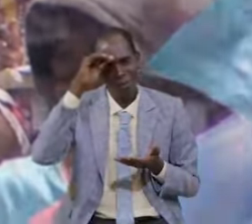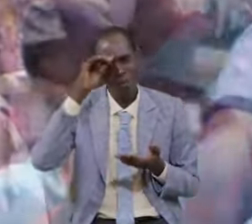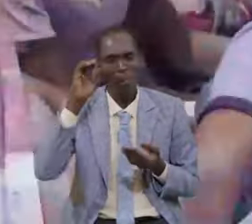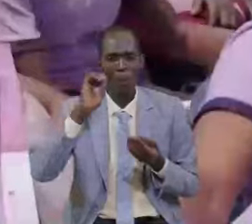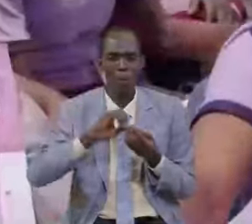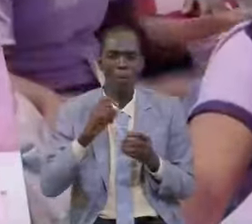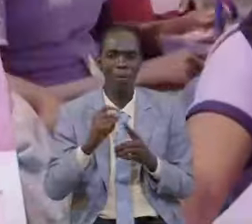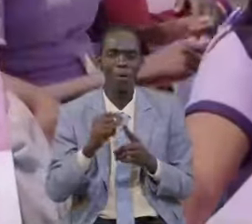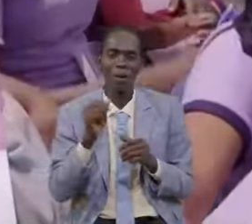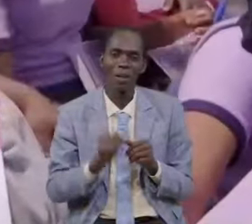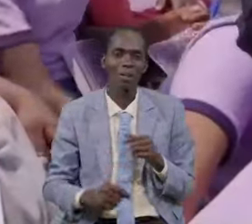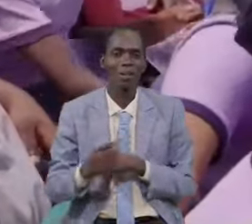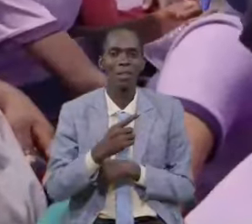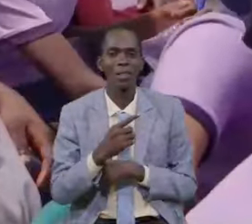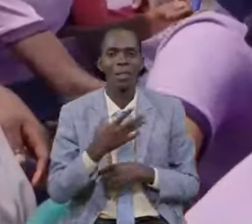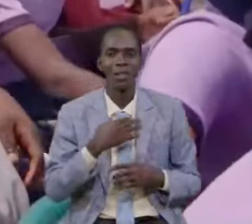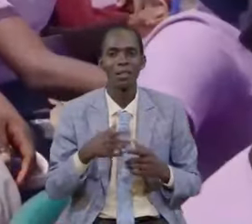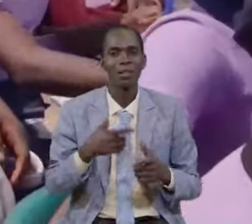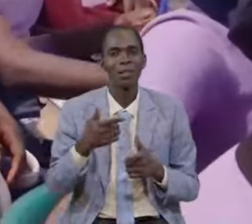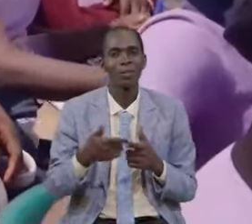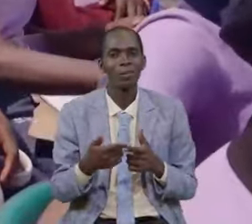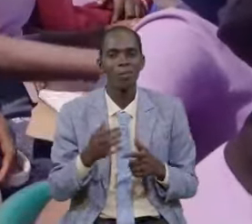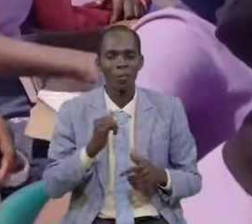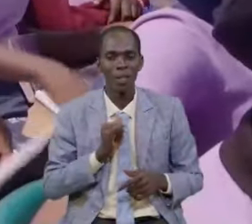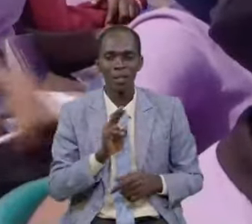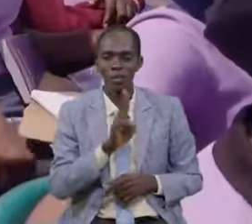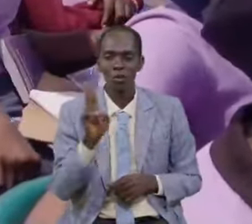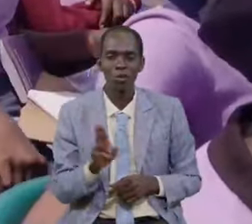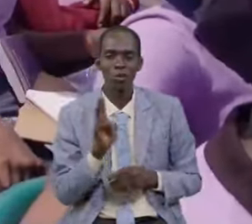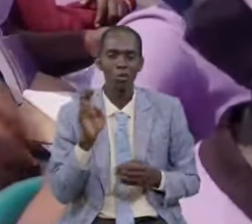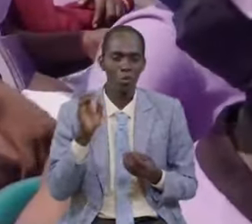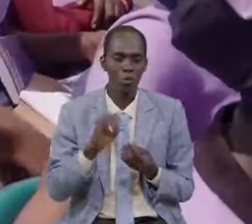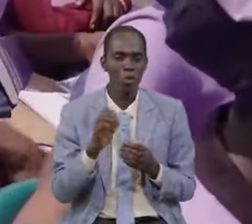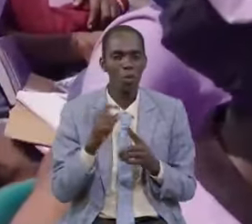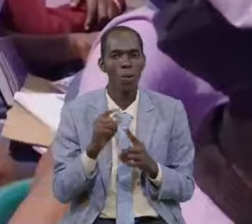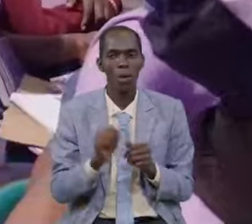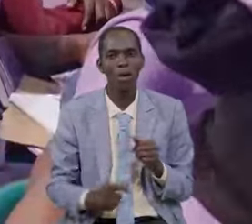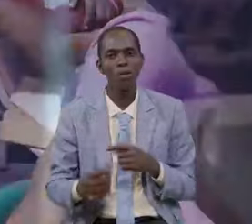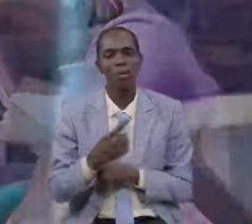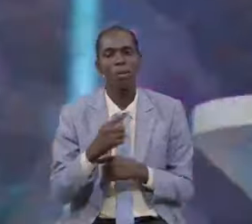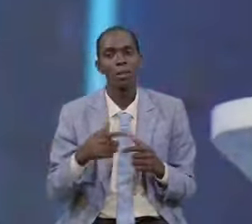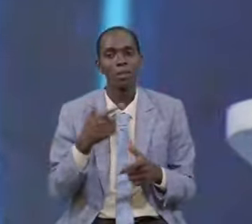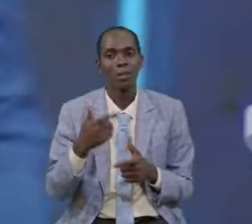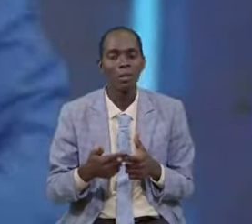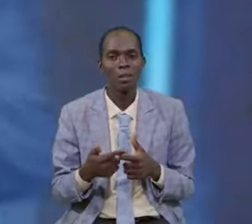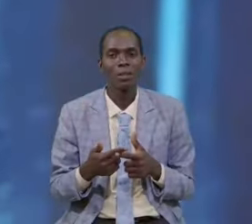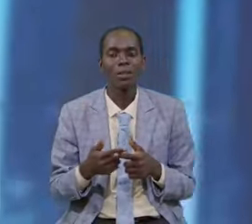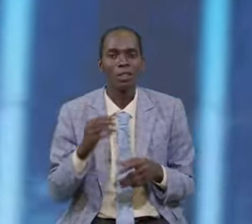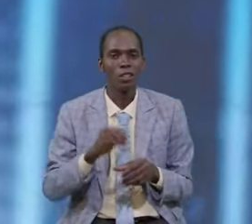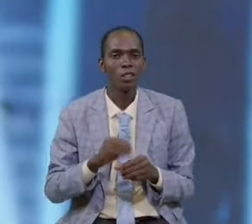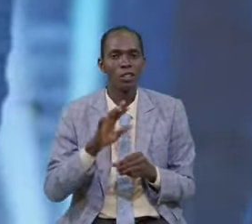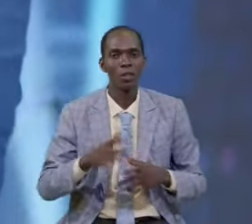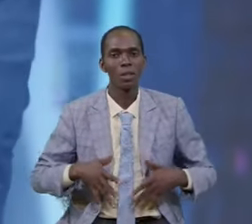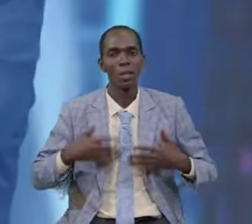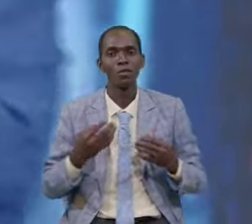jour, ensuite j'utilise plus de mots chaque jour. À ce près, dans ta vie, la croissance